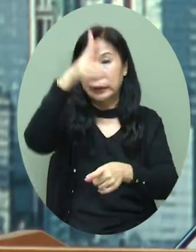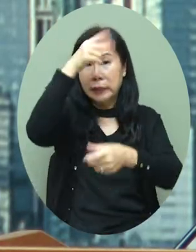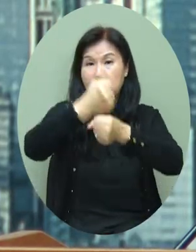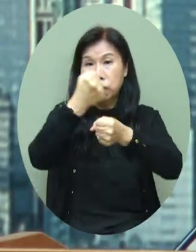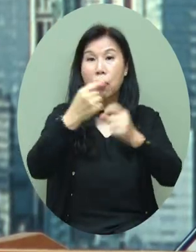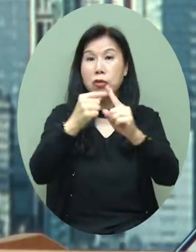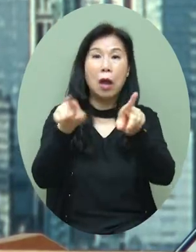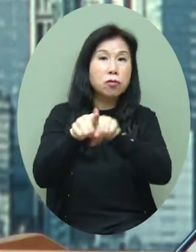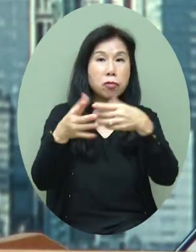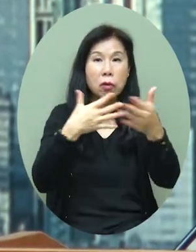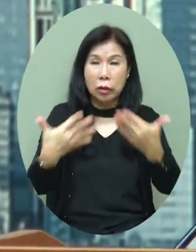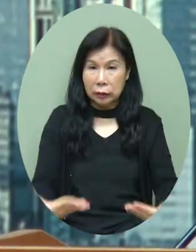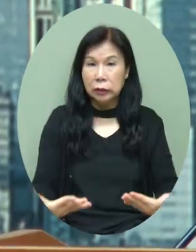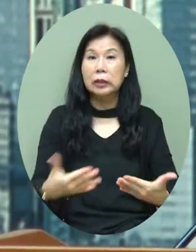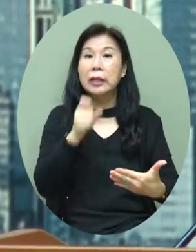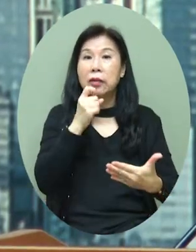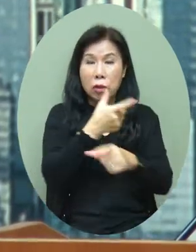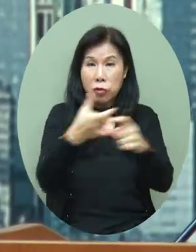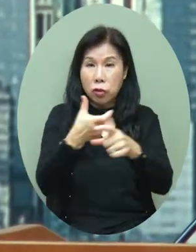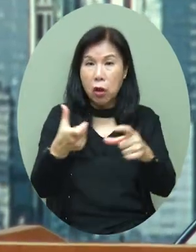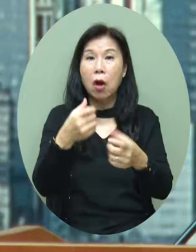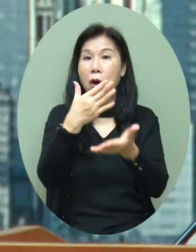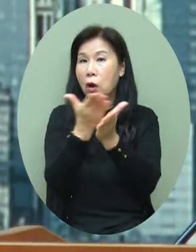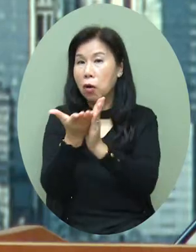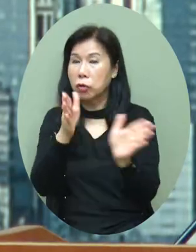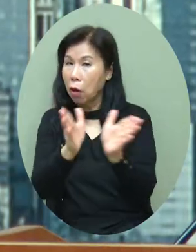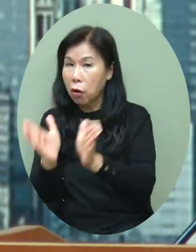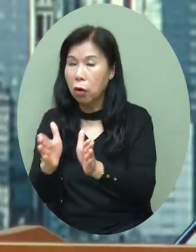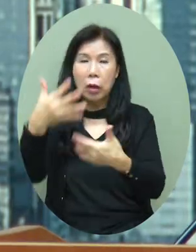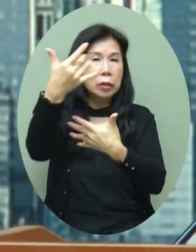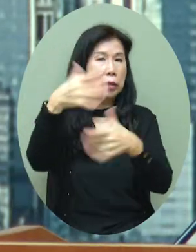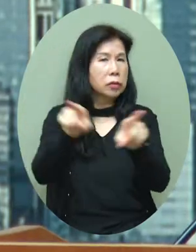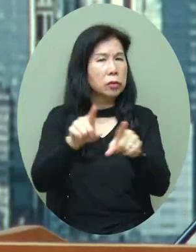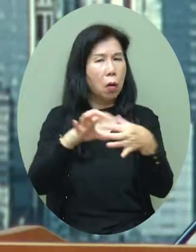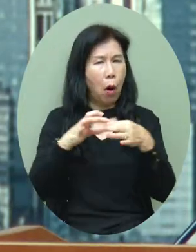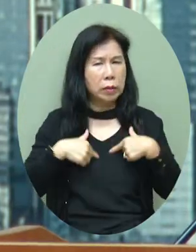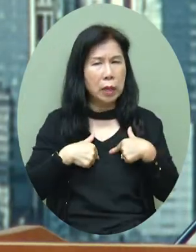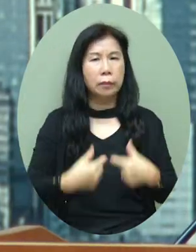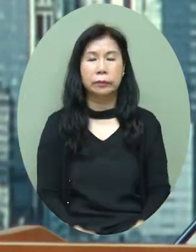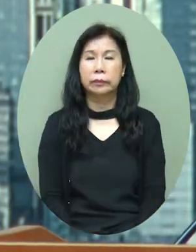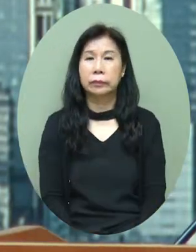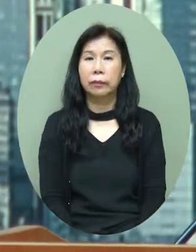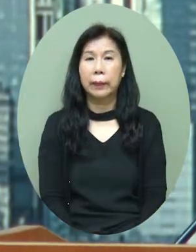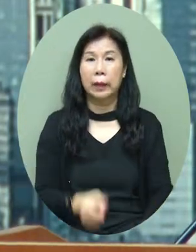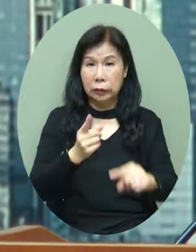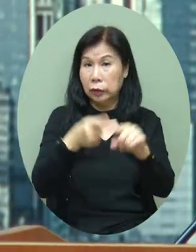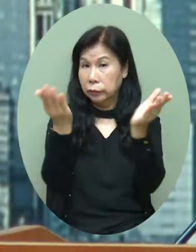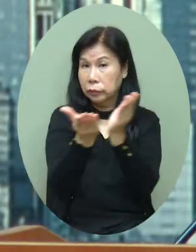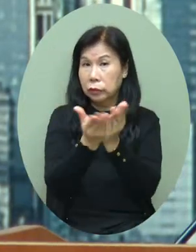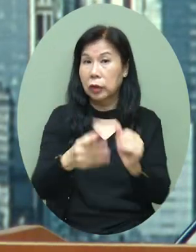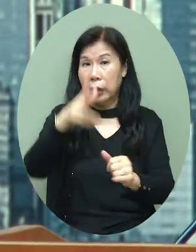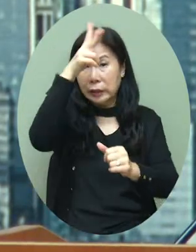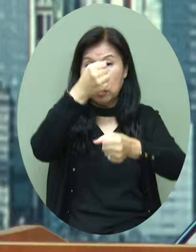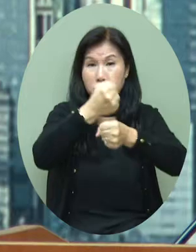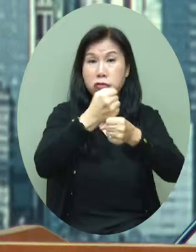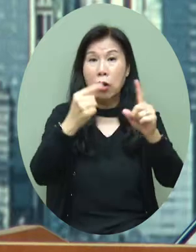同事對於今年處理薪酬調整工作時間表嘅關注。事實上，公務員